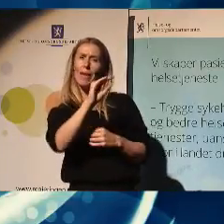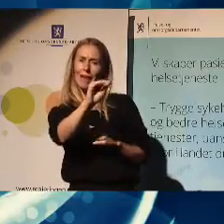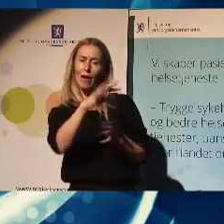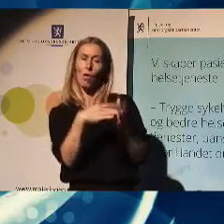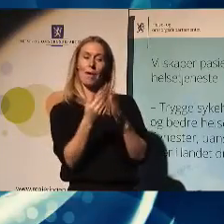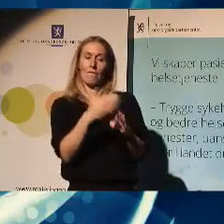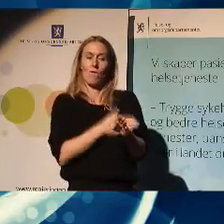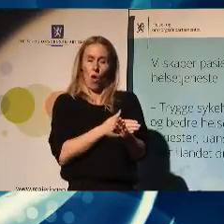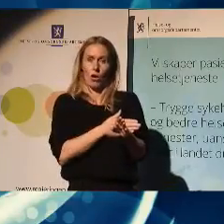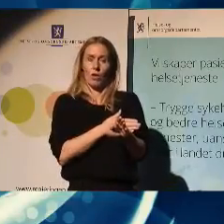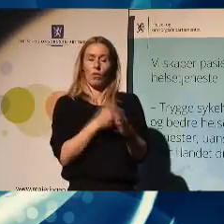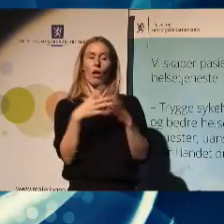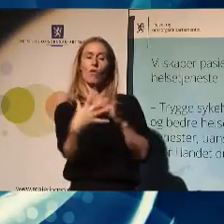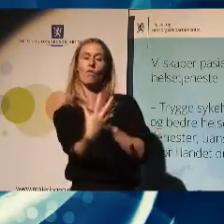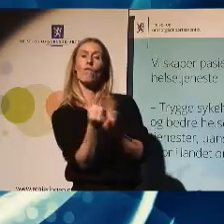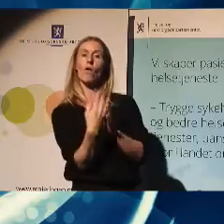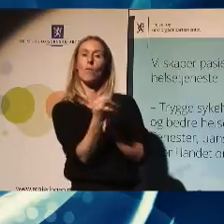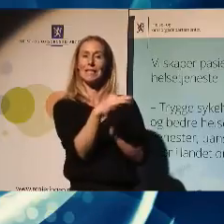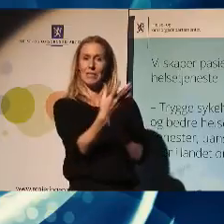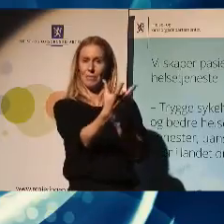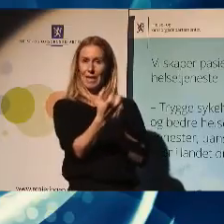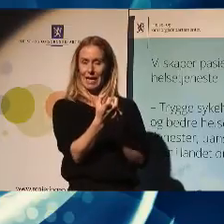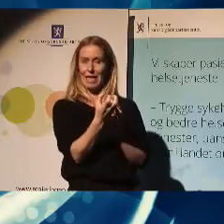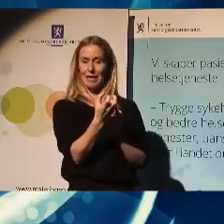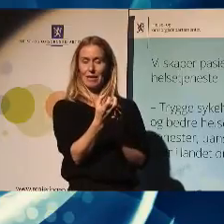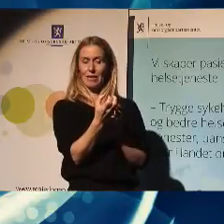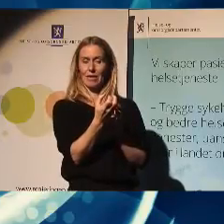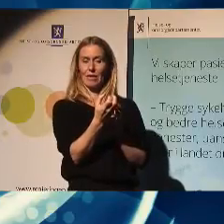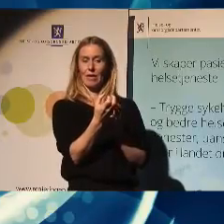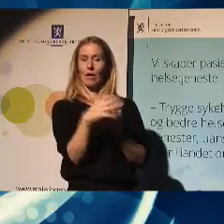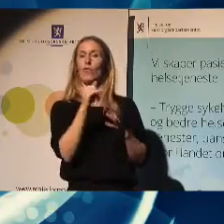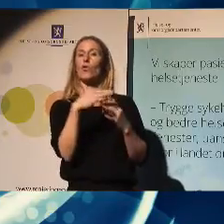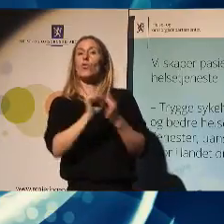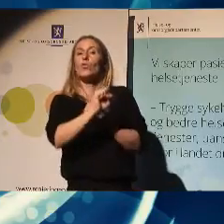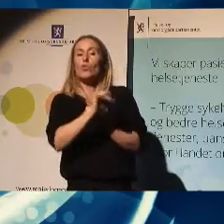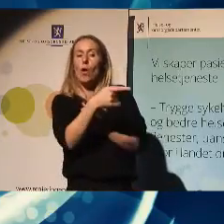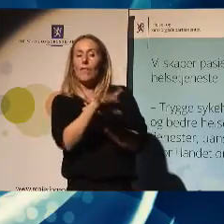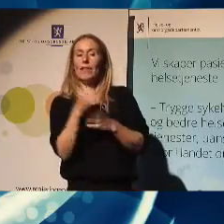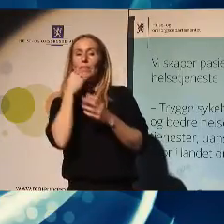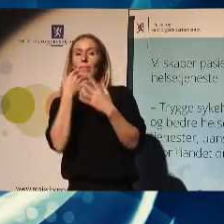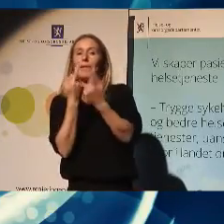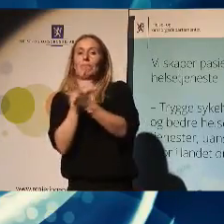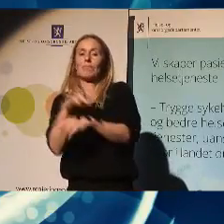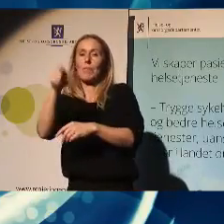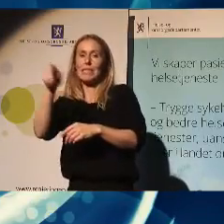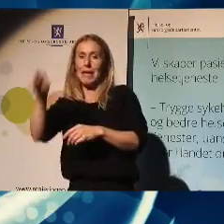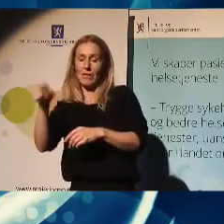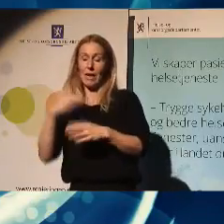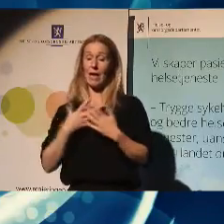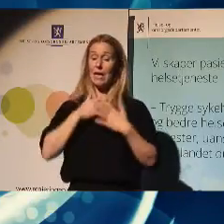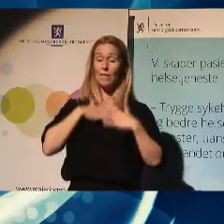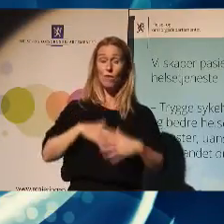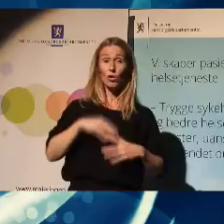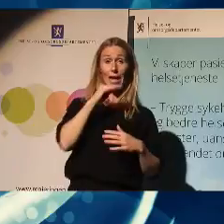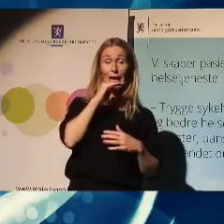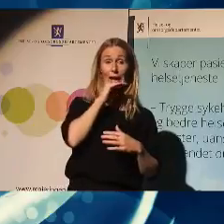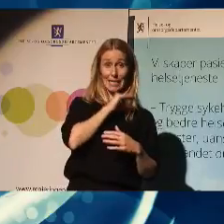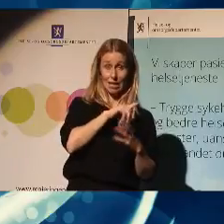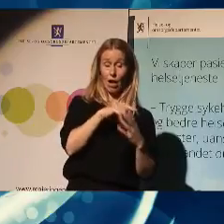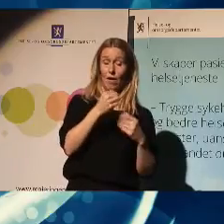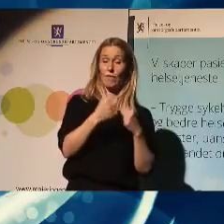tidligere, og klare å fange opp de som vi ikke vil skal bli pasienter. Så I folkehelsemeldingen har vi gjort noe som vi synes riktig. Vi